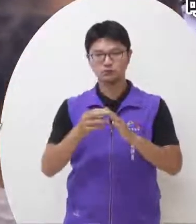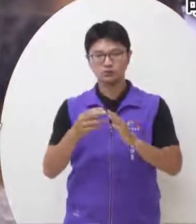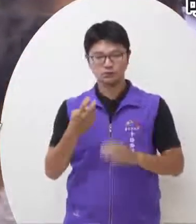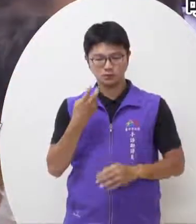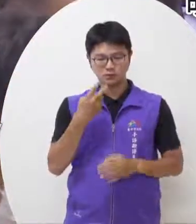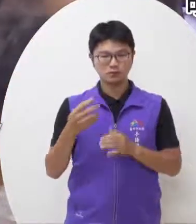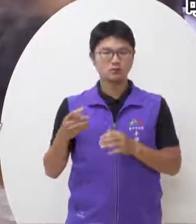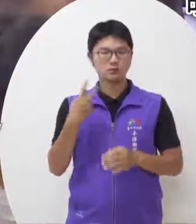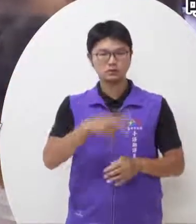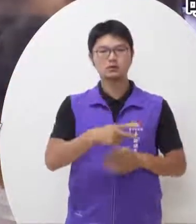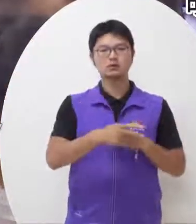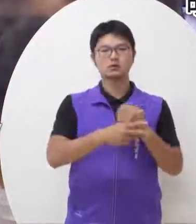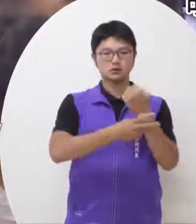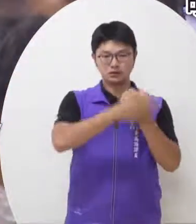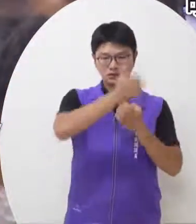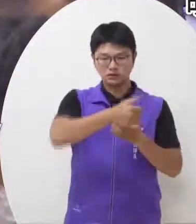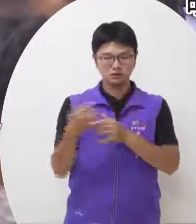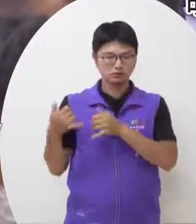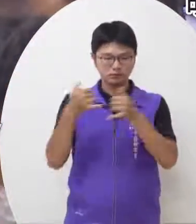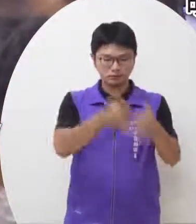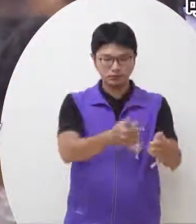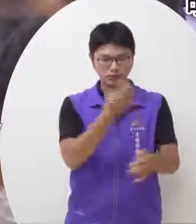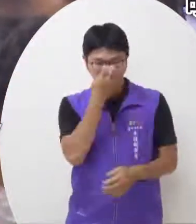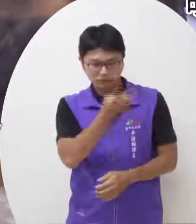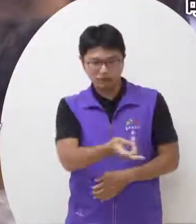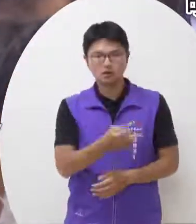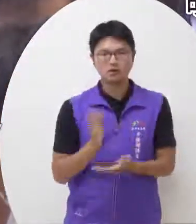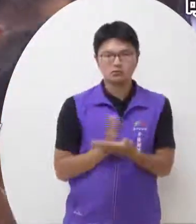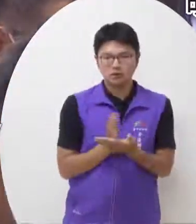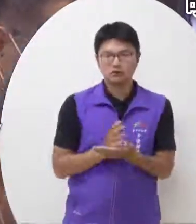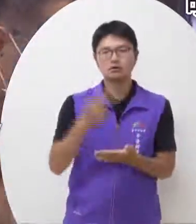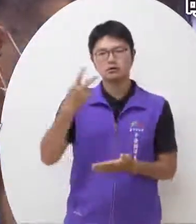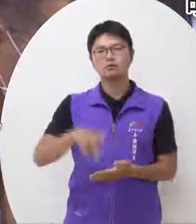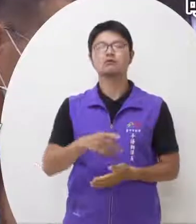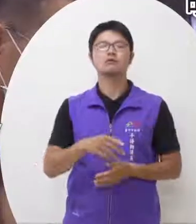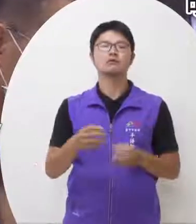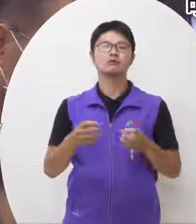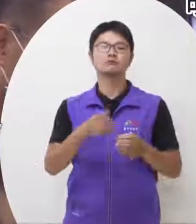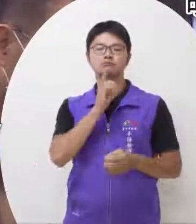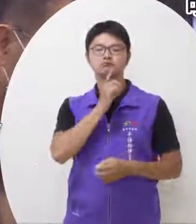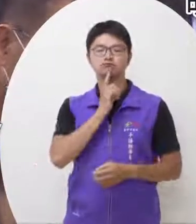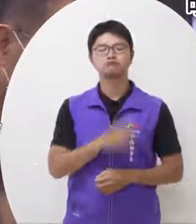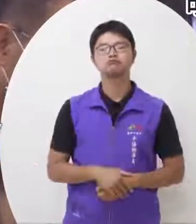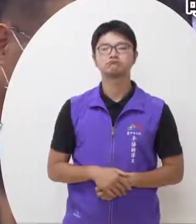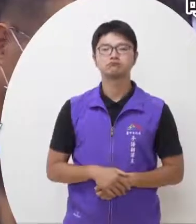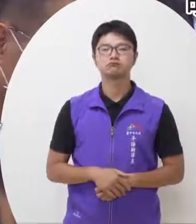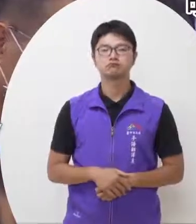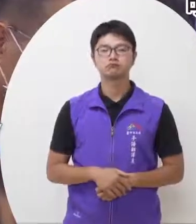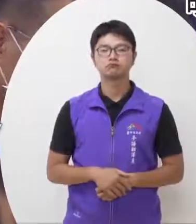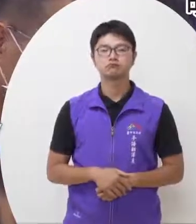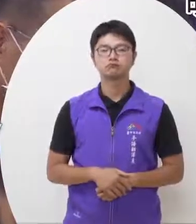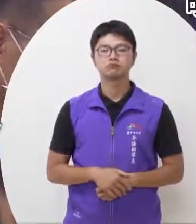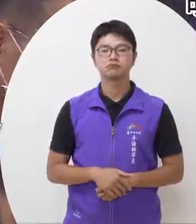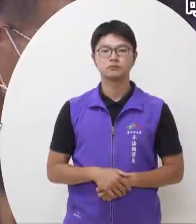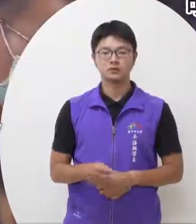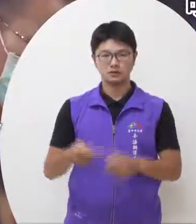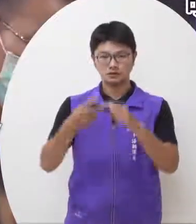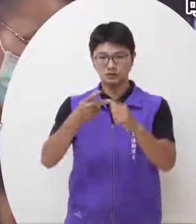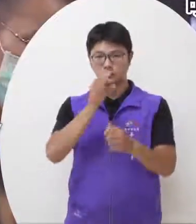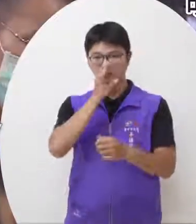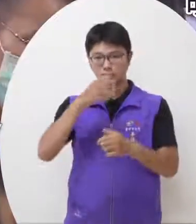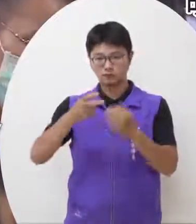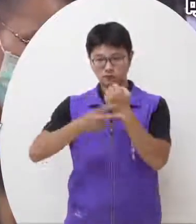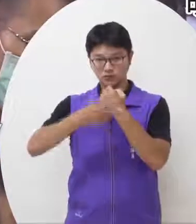评估这部分我们也会请分局跟里长这边来联系。那另外港尾里吴里长有建议